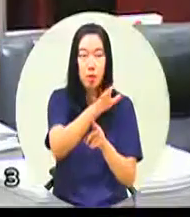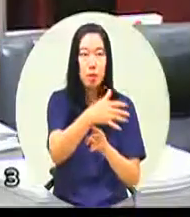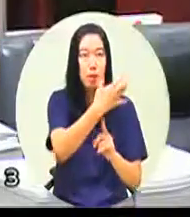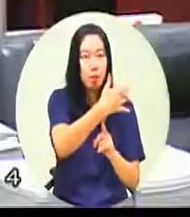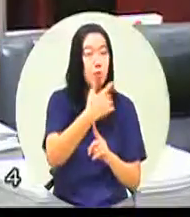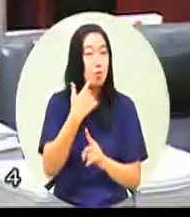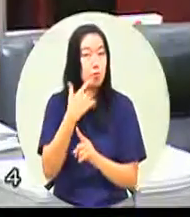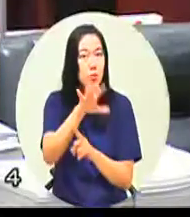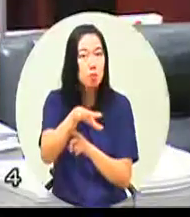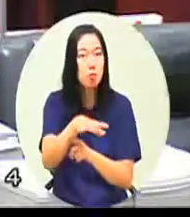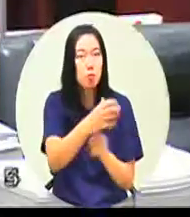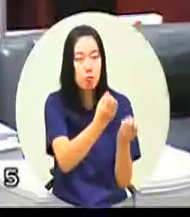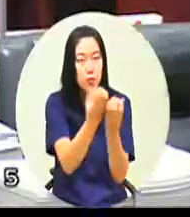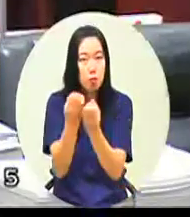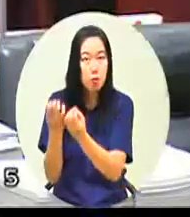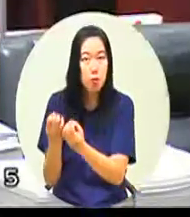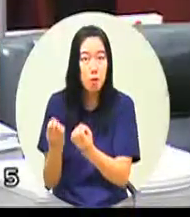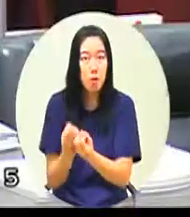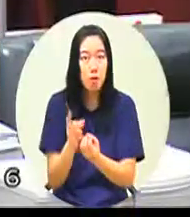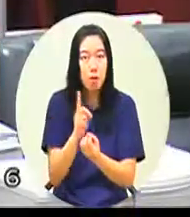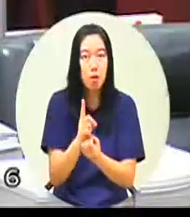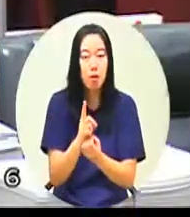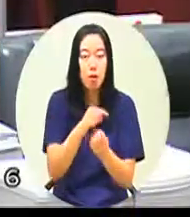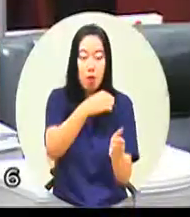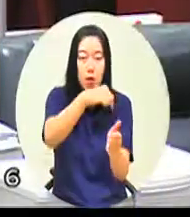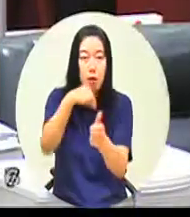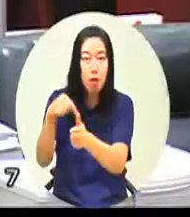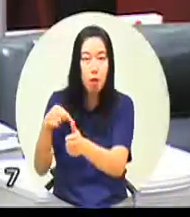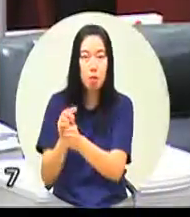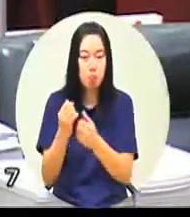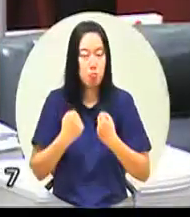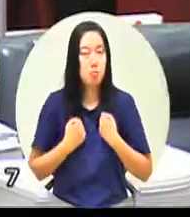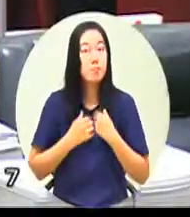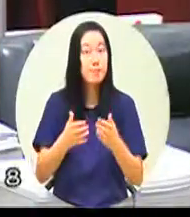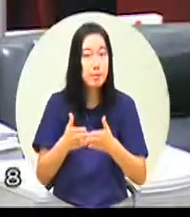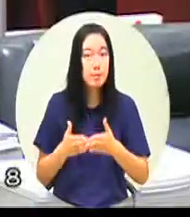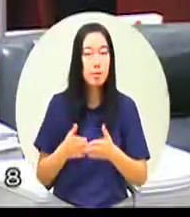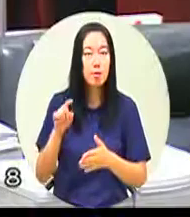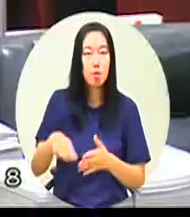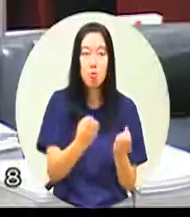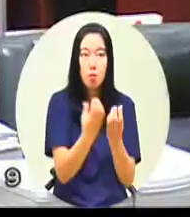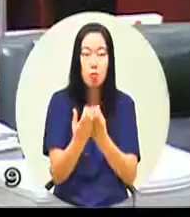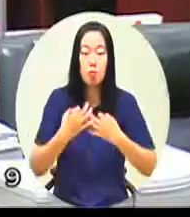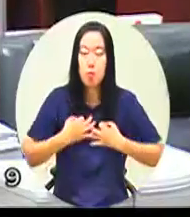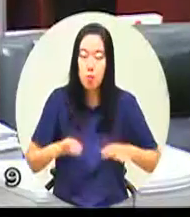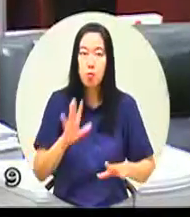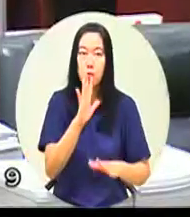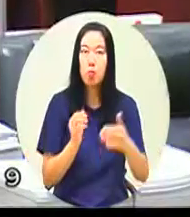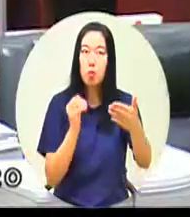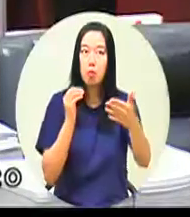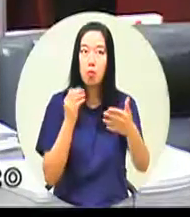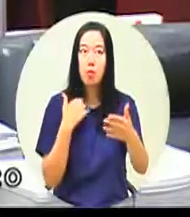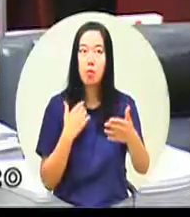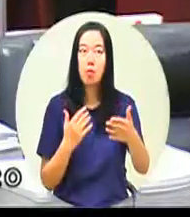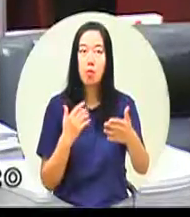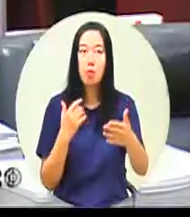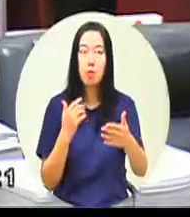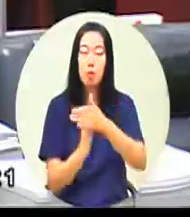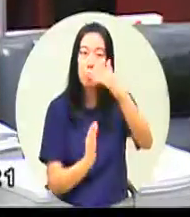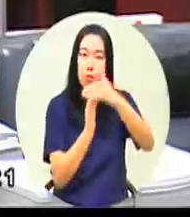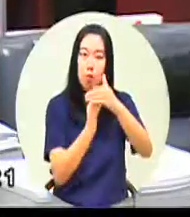害的有必要办一个讲习啦。我们灾害这个损失的时候有达到两成，就所谓